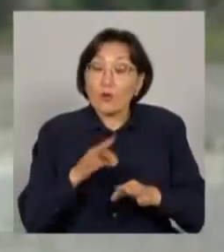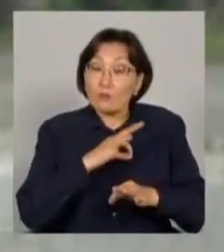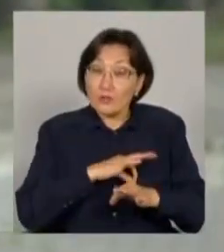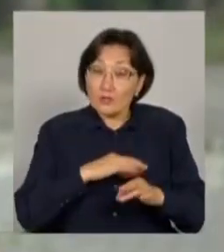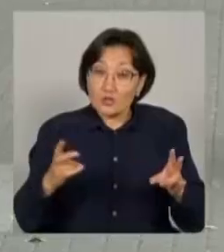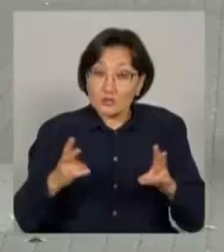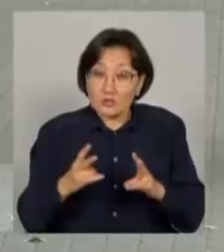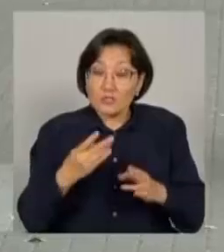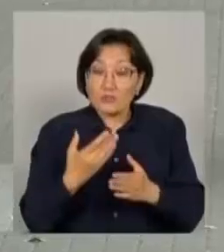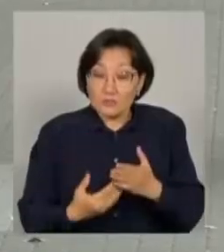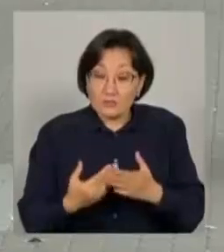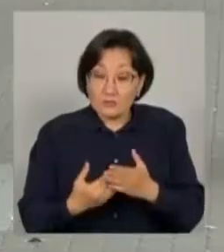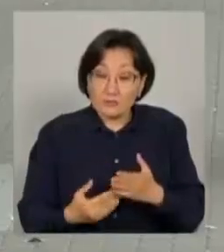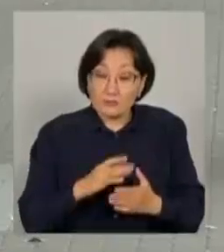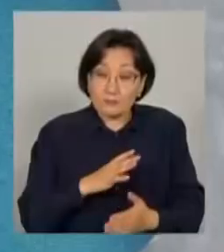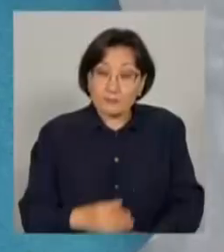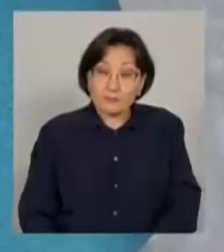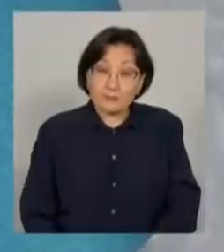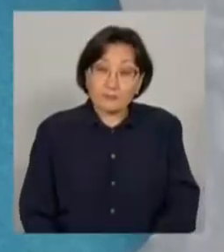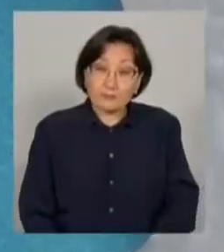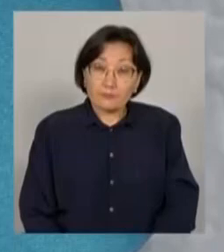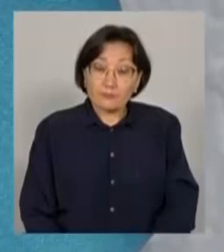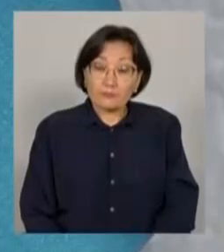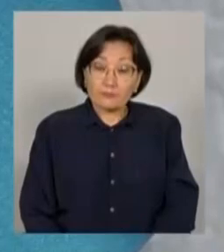пайдалану қажет деп кеңес берді.